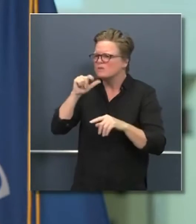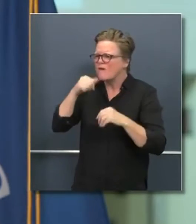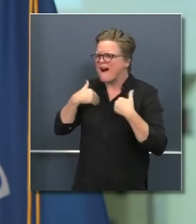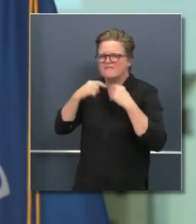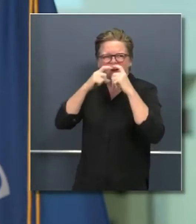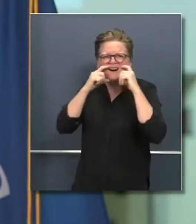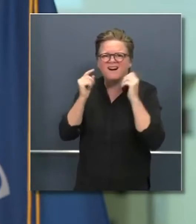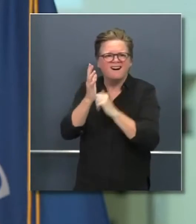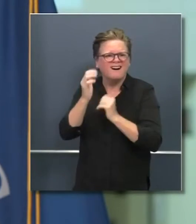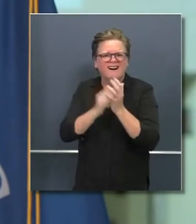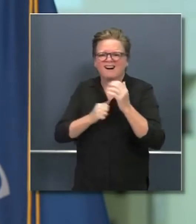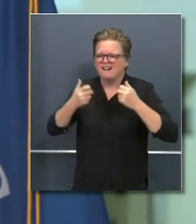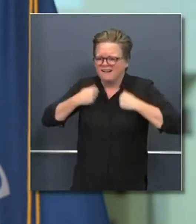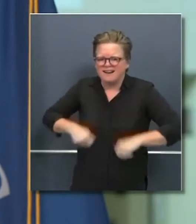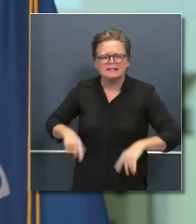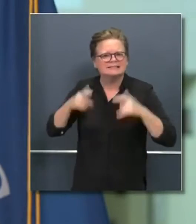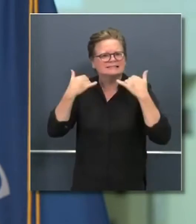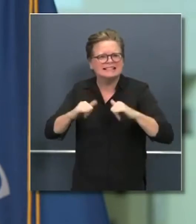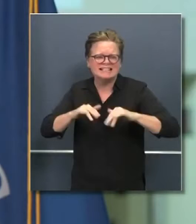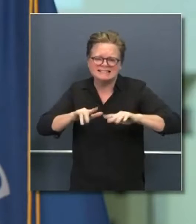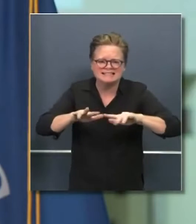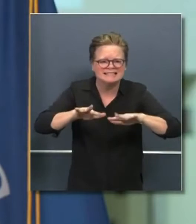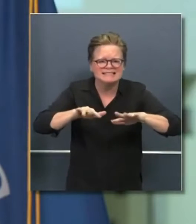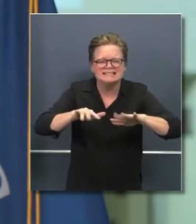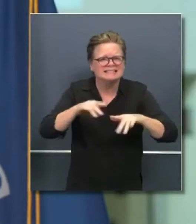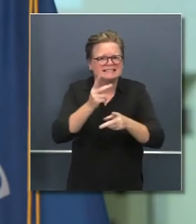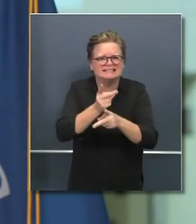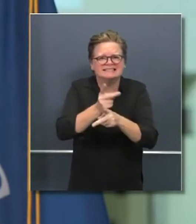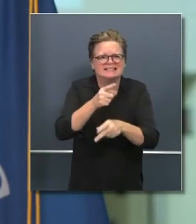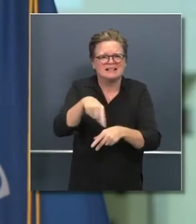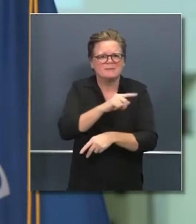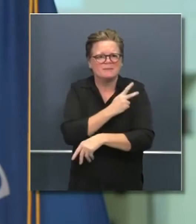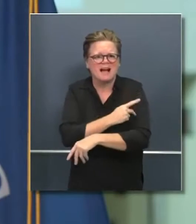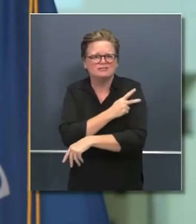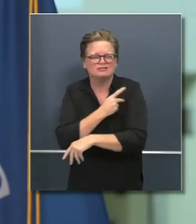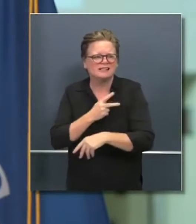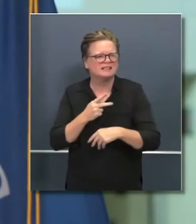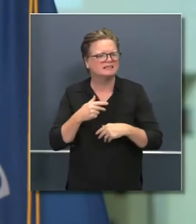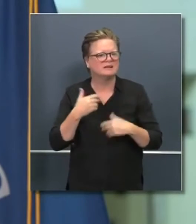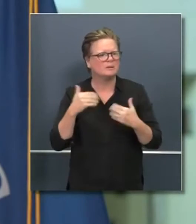không, chuyện mà người dân trở lại công ăn việc làm thành công hay không,